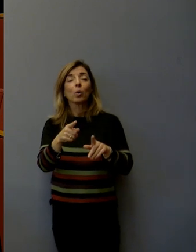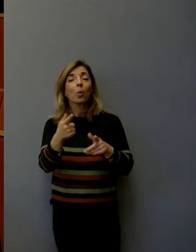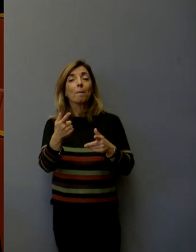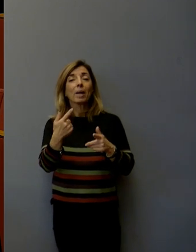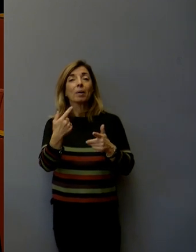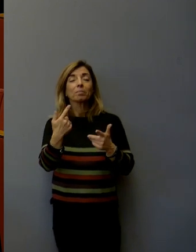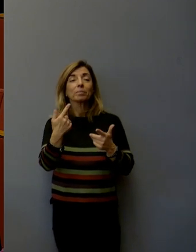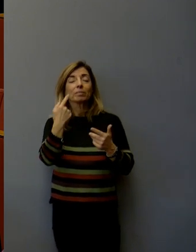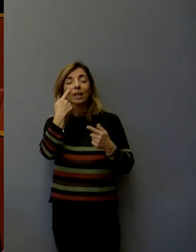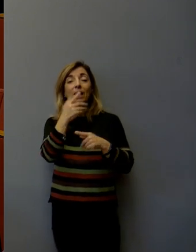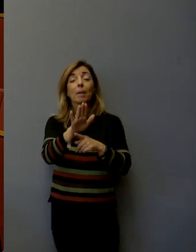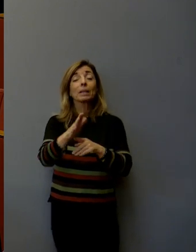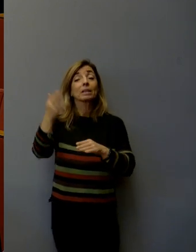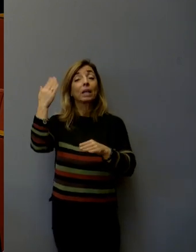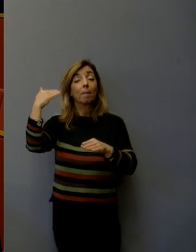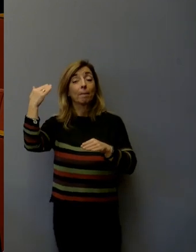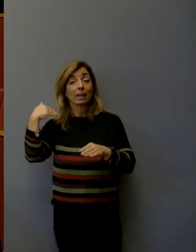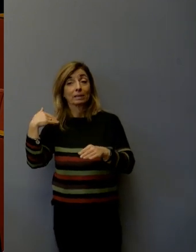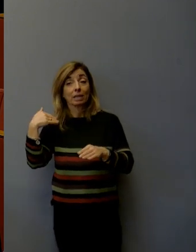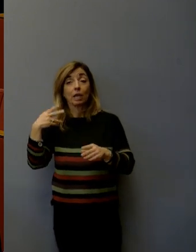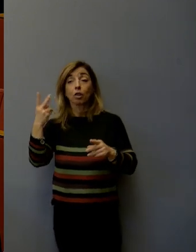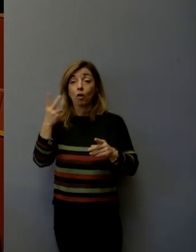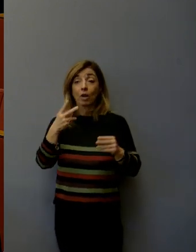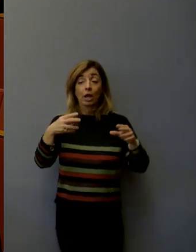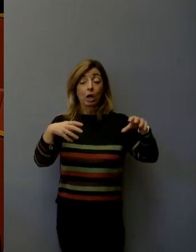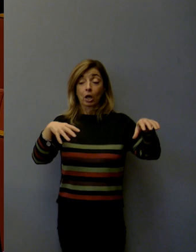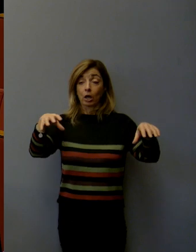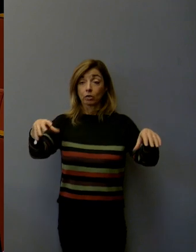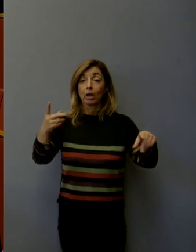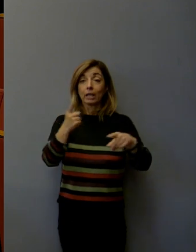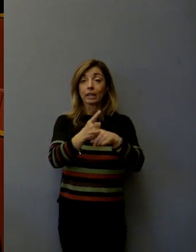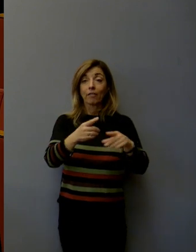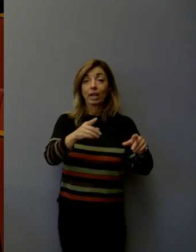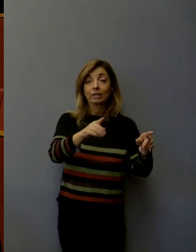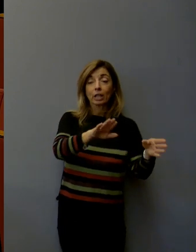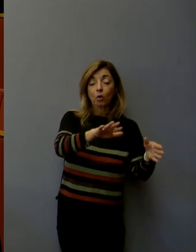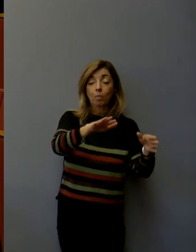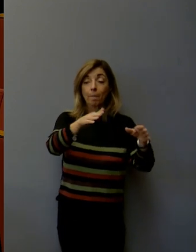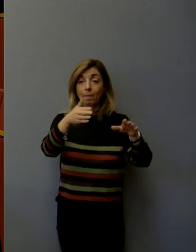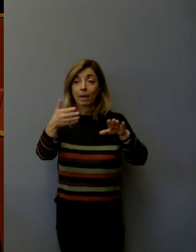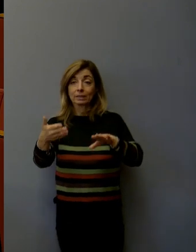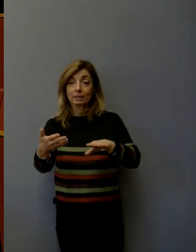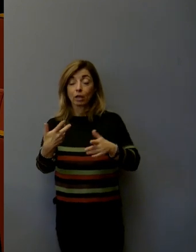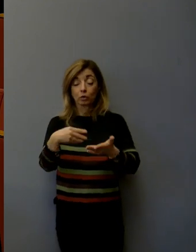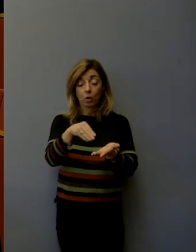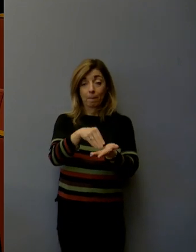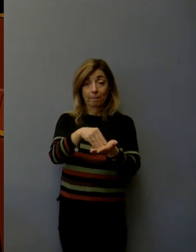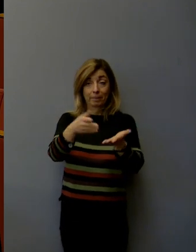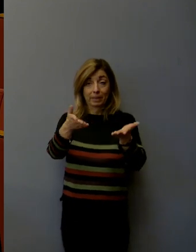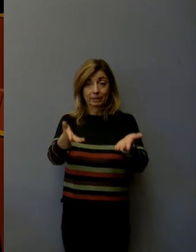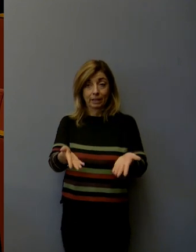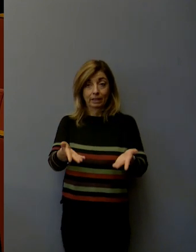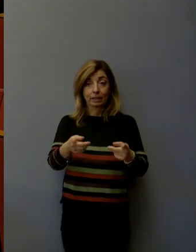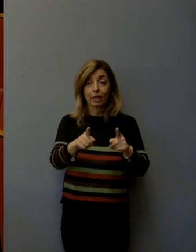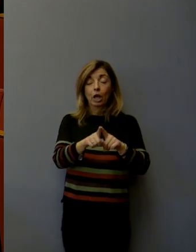generazioni ci deve essere un presente inteso come momento di passaggio anche di un testimone e in questo testimone che cosa